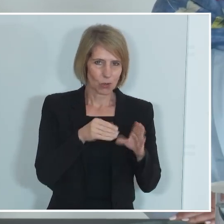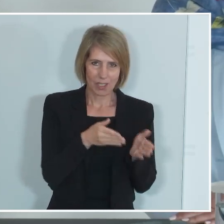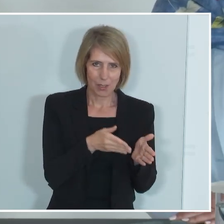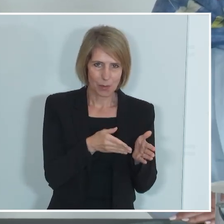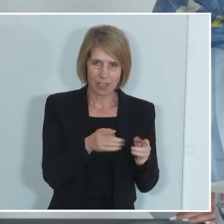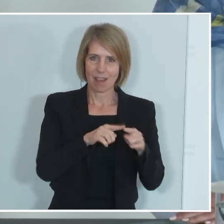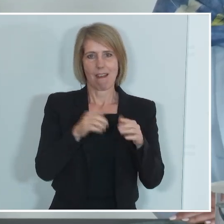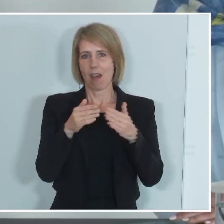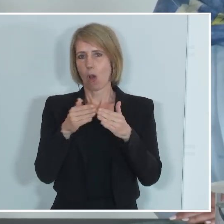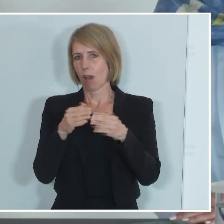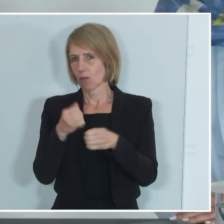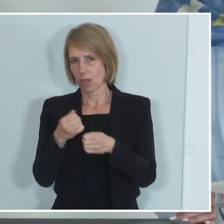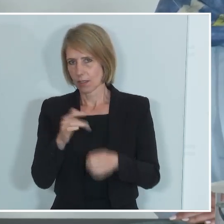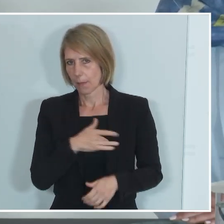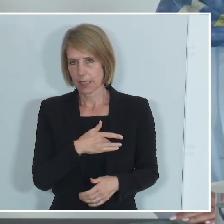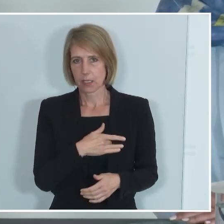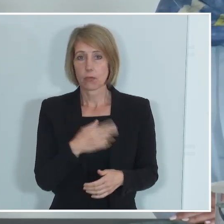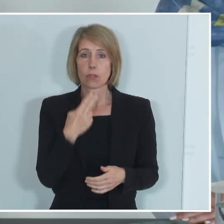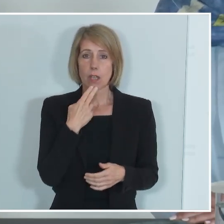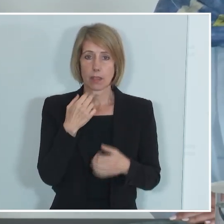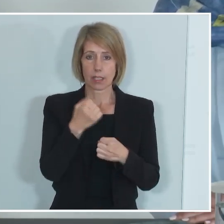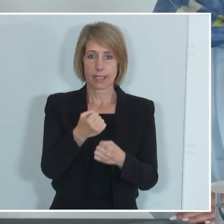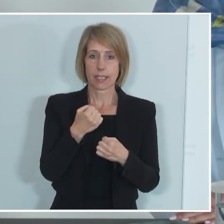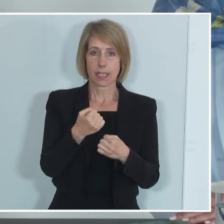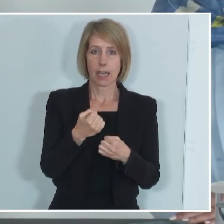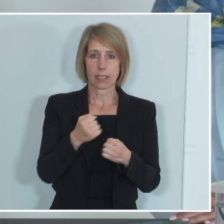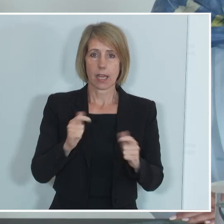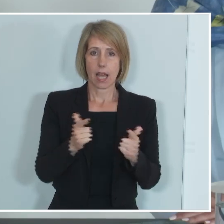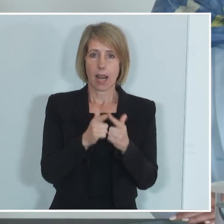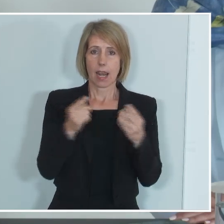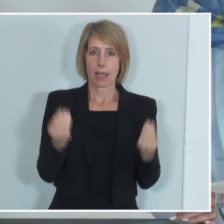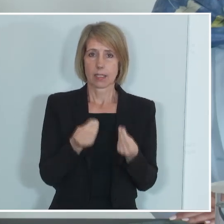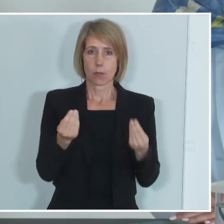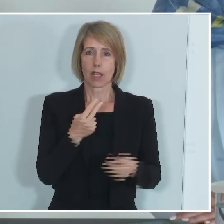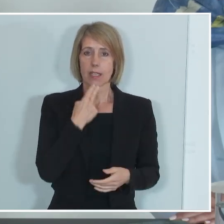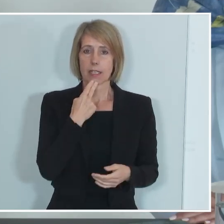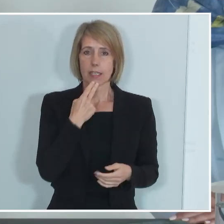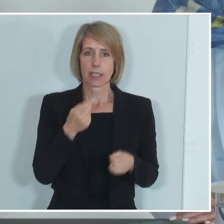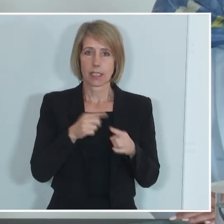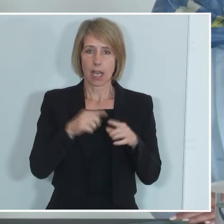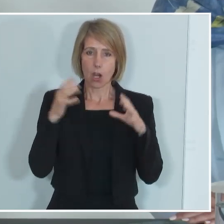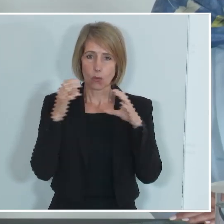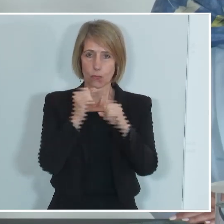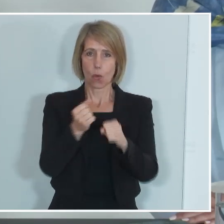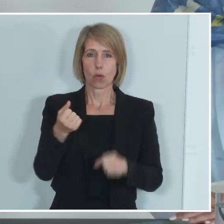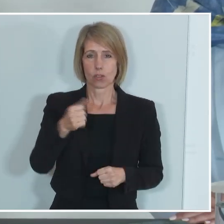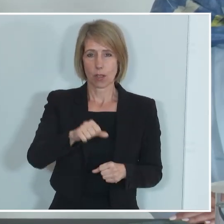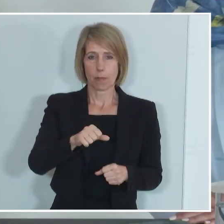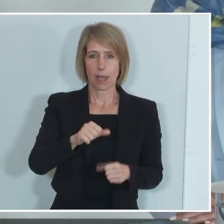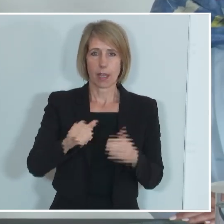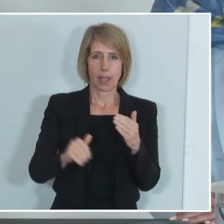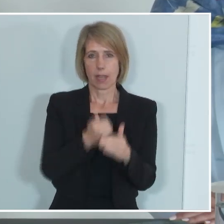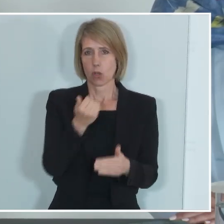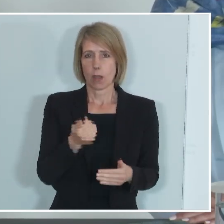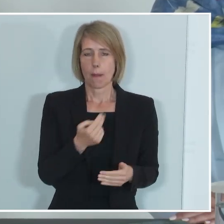die Haushalte. Es geht um Energiesicherheit, um leistbare Energie und ein Fokus dabei natürlich auf erneuerbare Energien